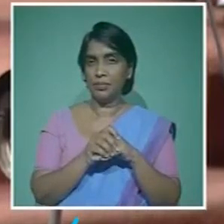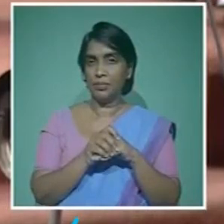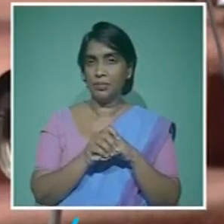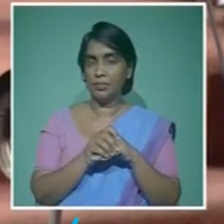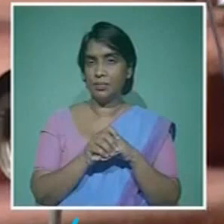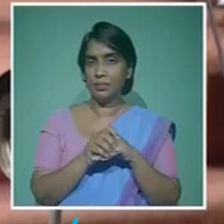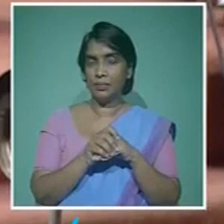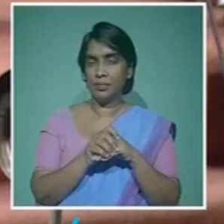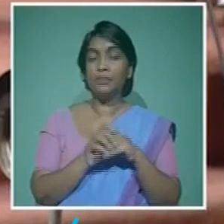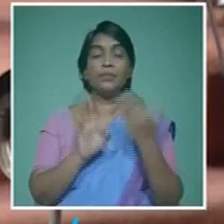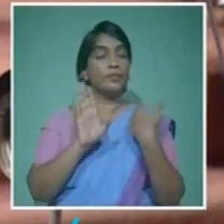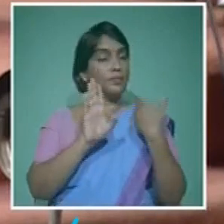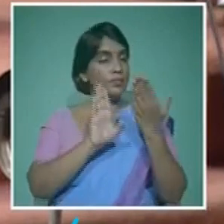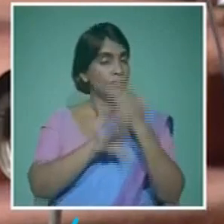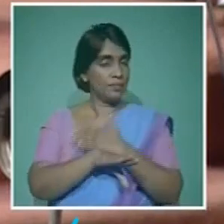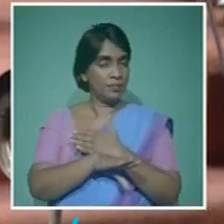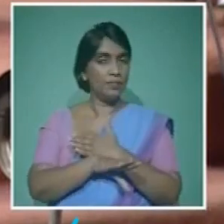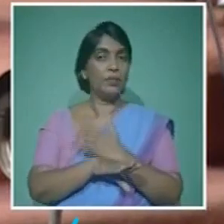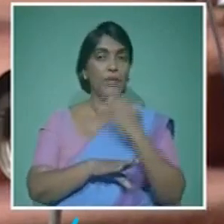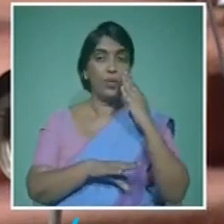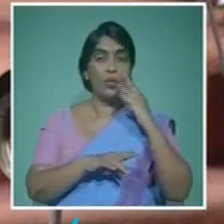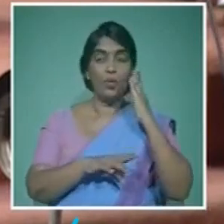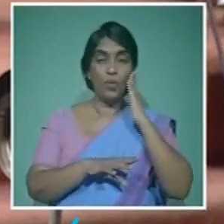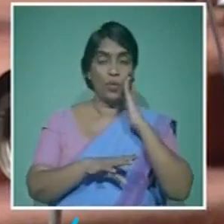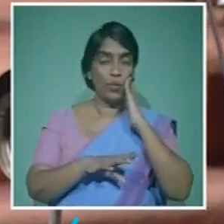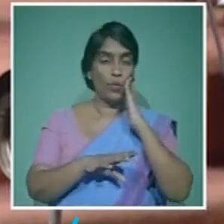அப்போது வெளிவர அமைச்சராக இருந்த